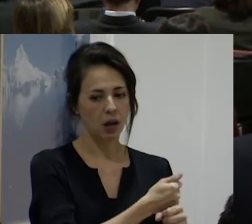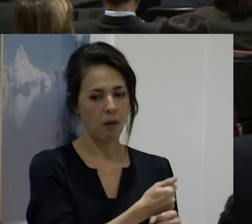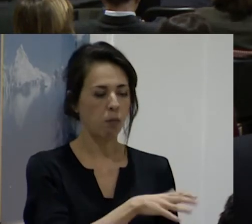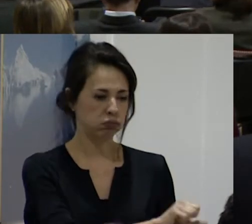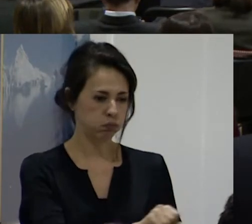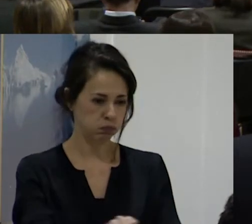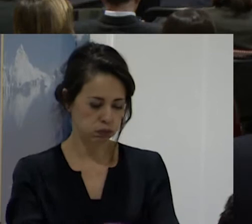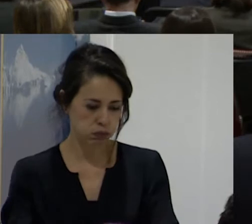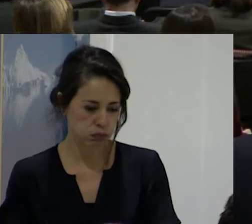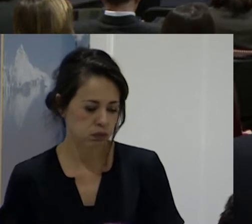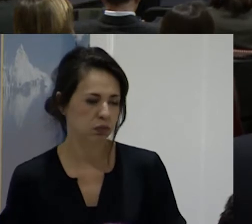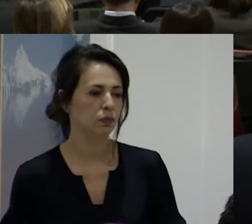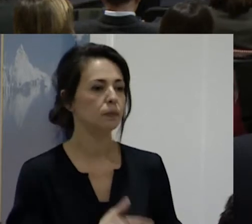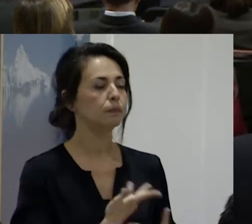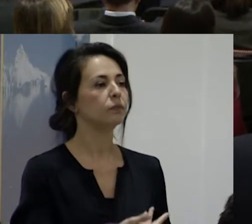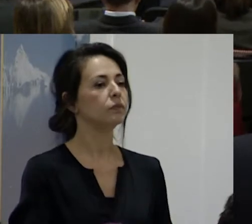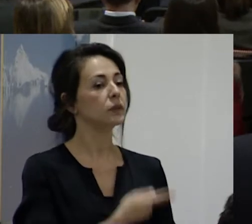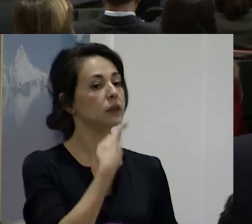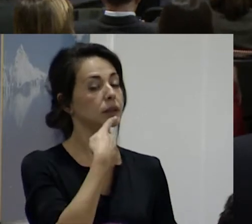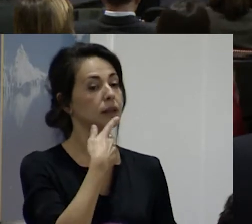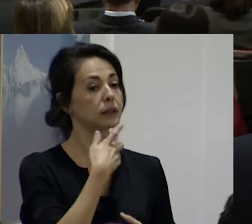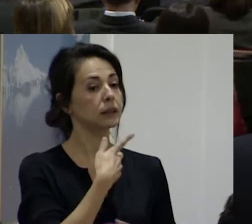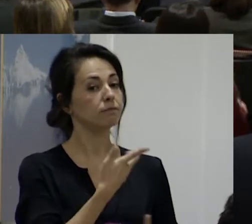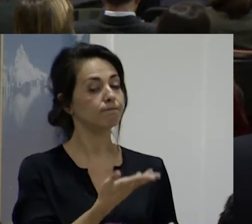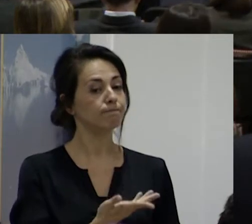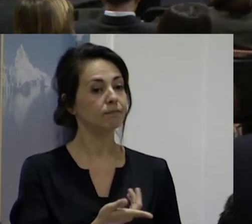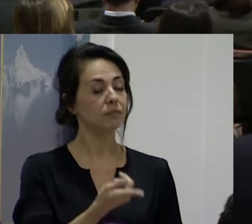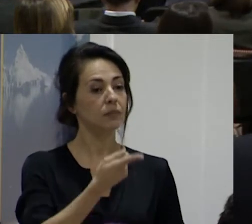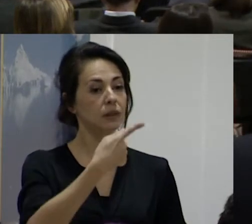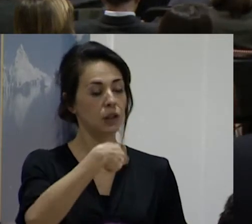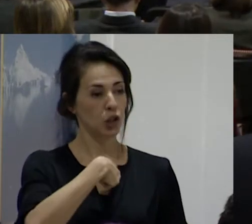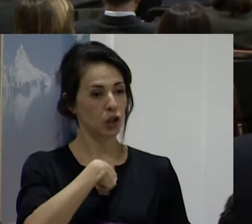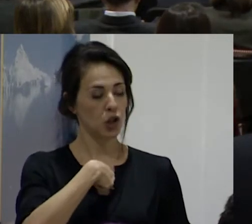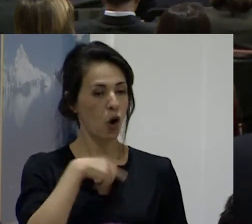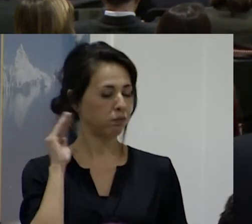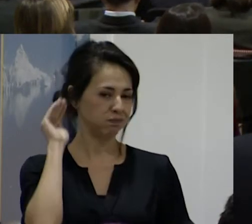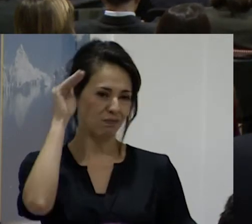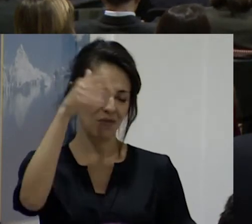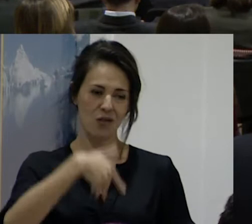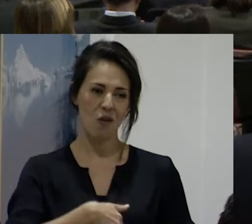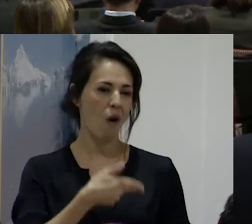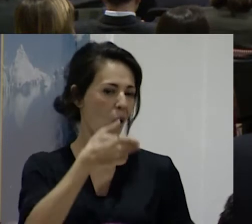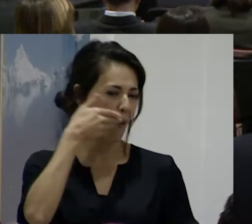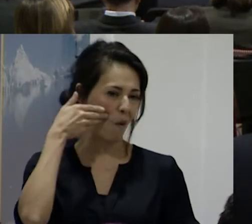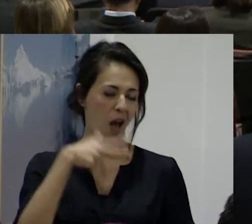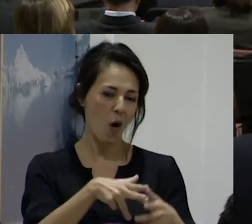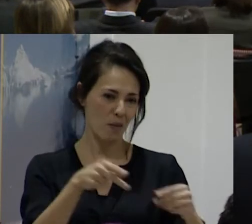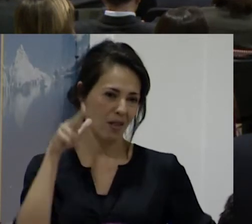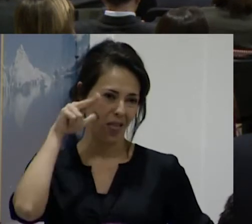conèixer, reconèixer i dir en públic que em sent com a consellera orgullosa d'aquesta